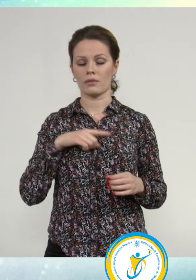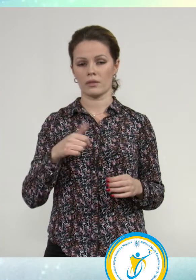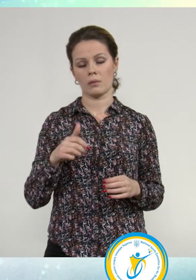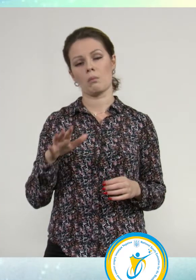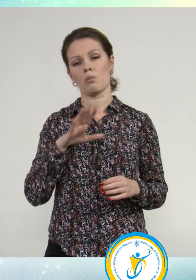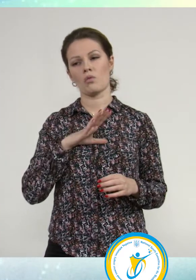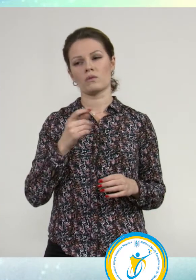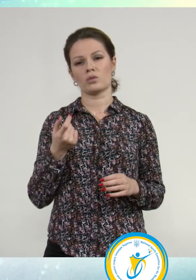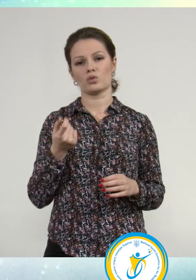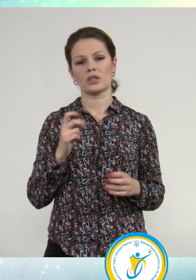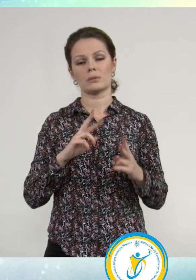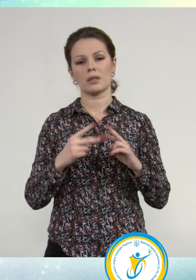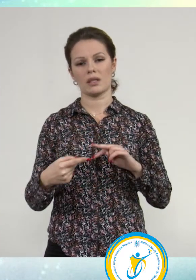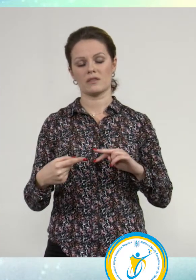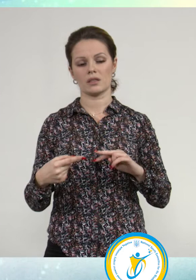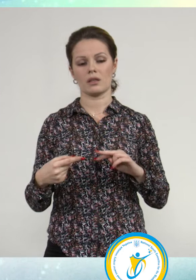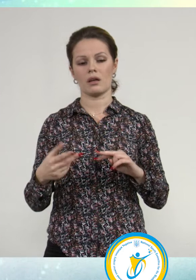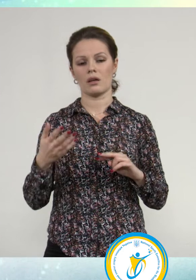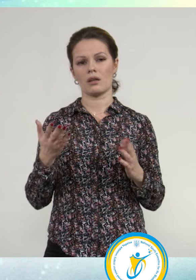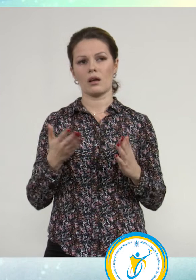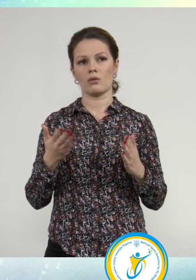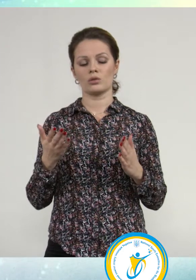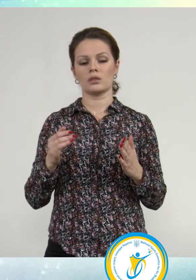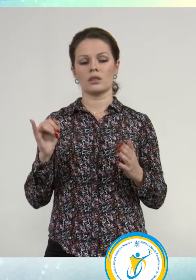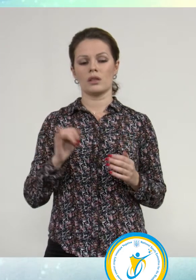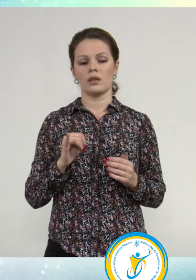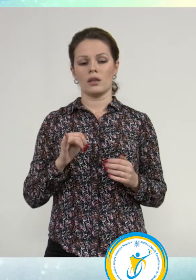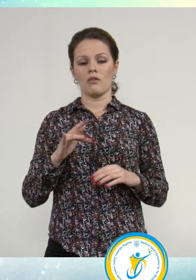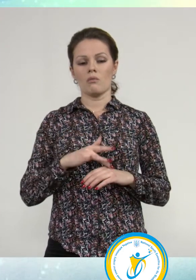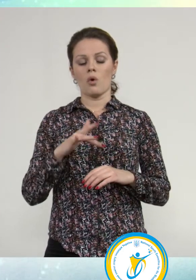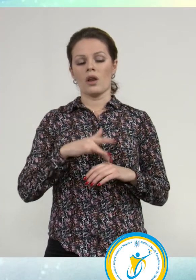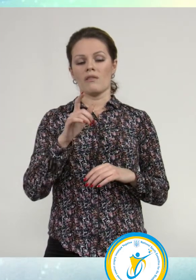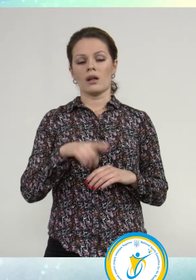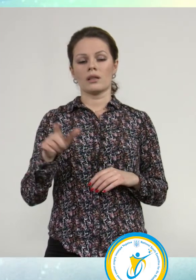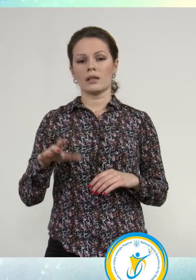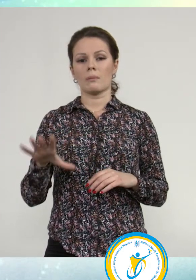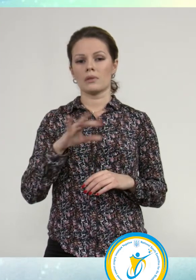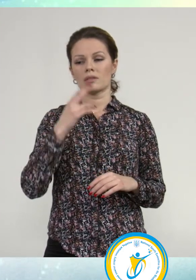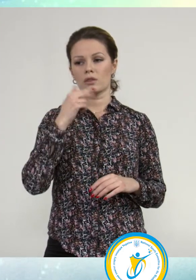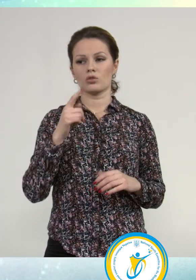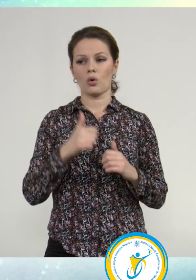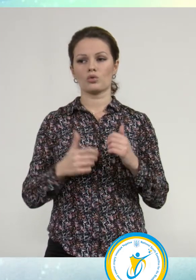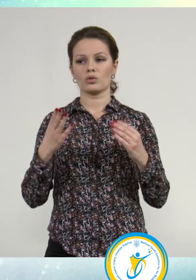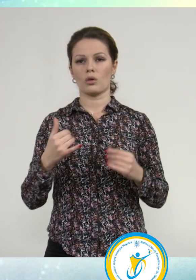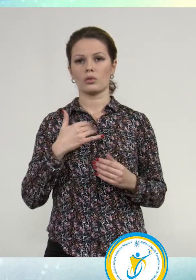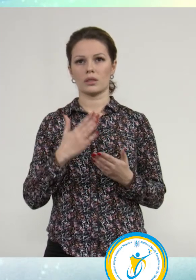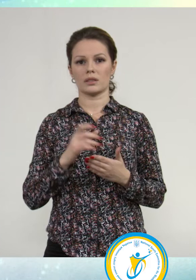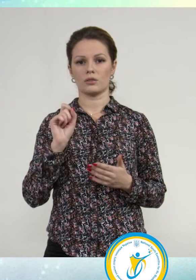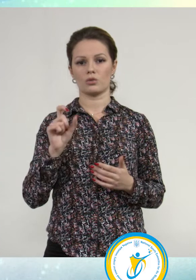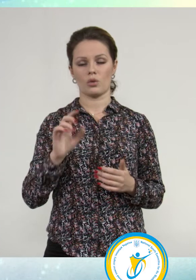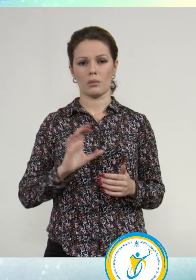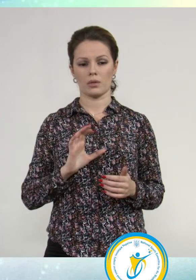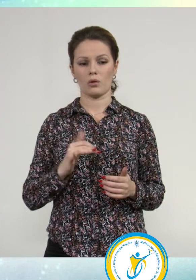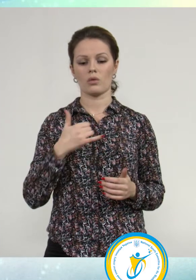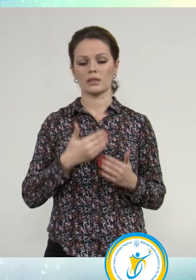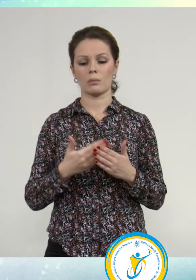був, знаєте, змінився. Якось і вболівальники, і ми звикли, що кожного дня у нас є золото. У